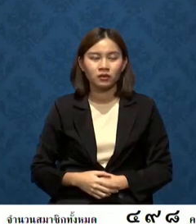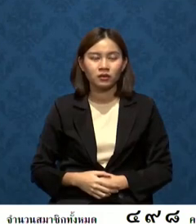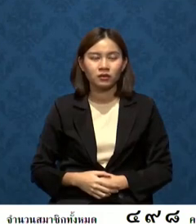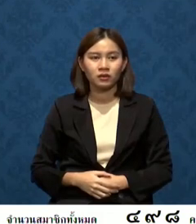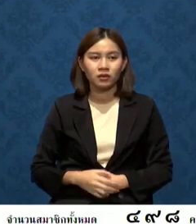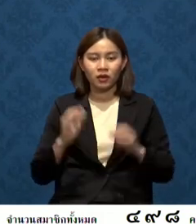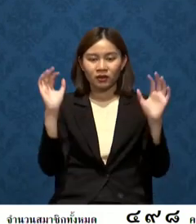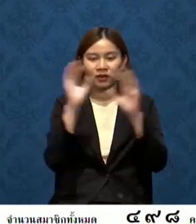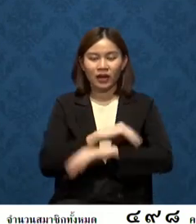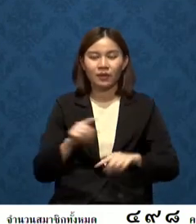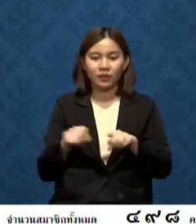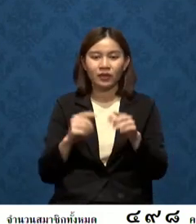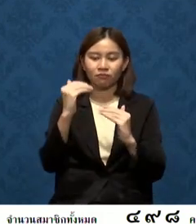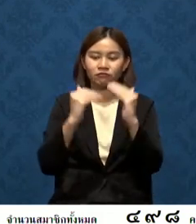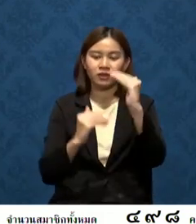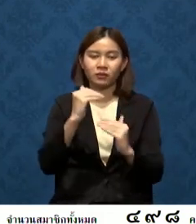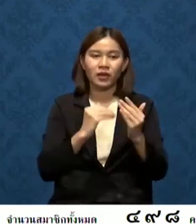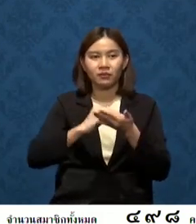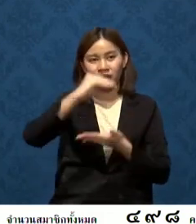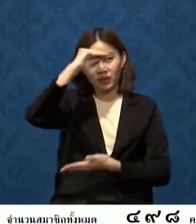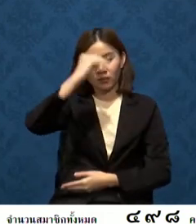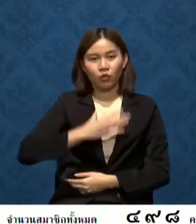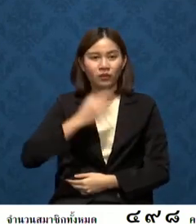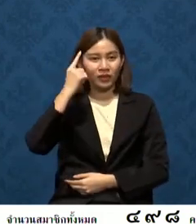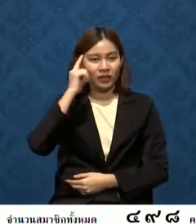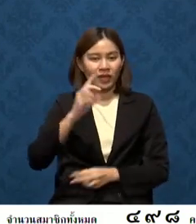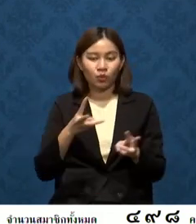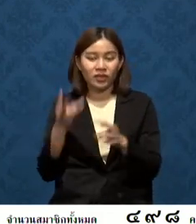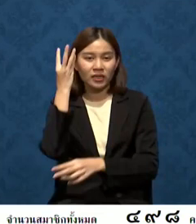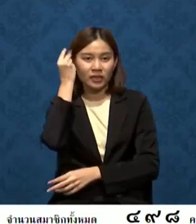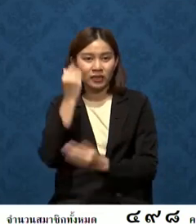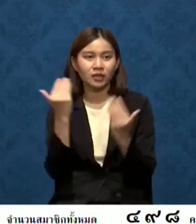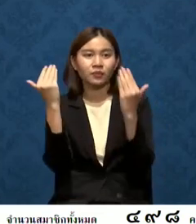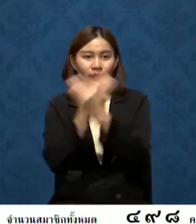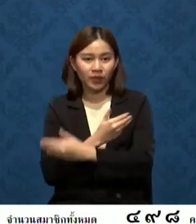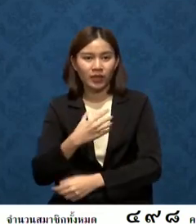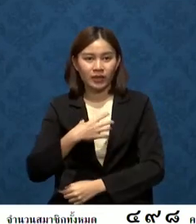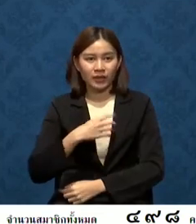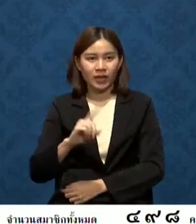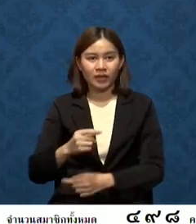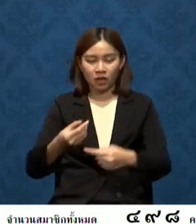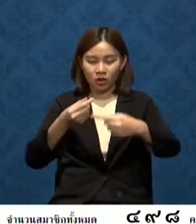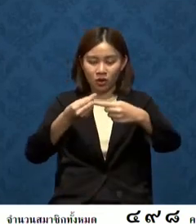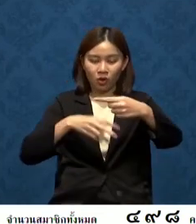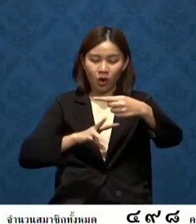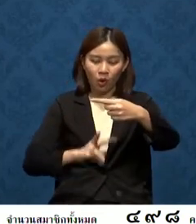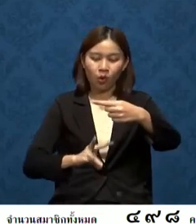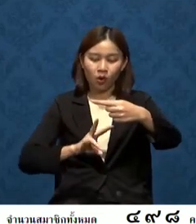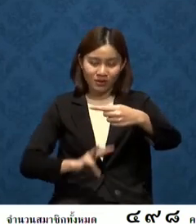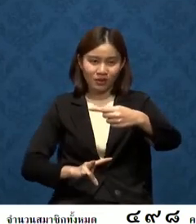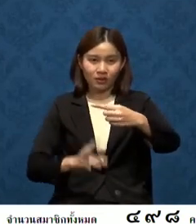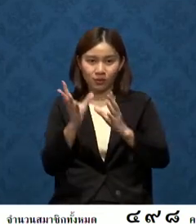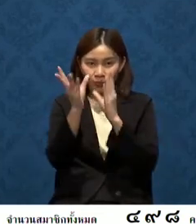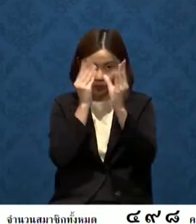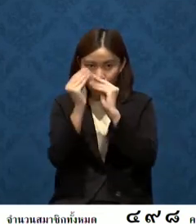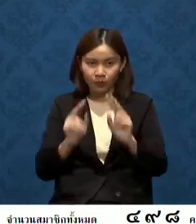เหลื่อมล้ำทางการศึกษาผมคิดว่าท่านต้องเปลี่ยนวิธีคิดผมอยากให้ท่านทำข้อ 6ข้อ 7ไปทำการศึกษา